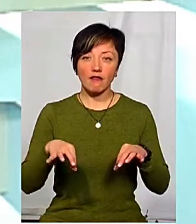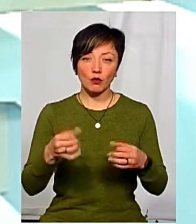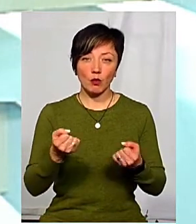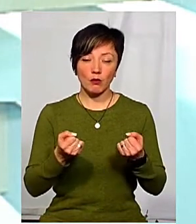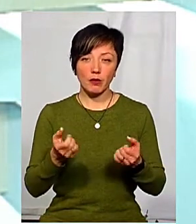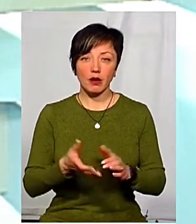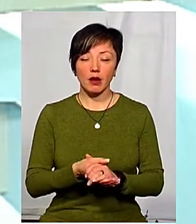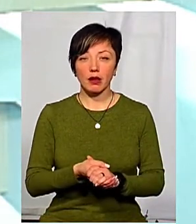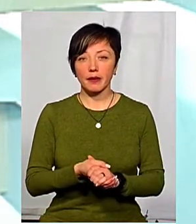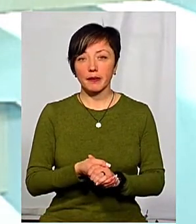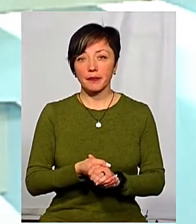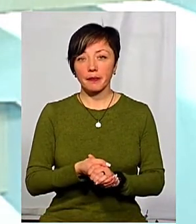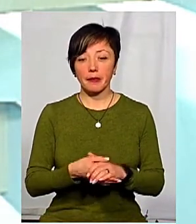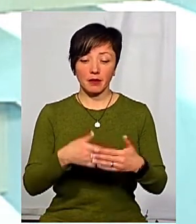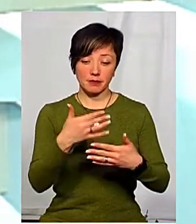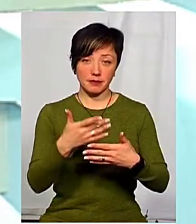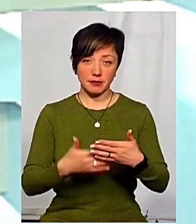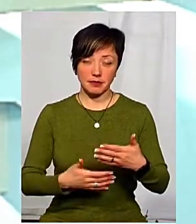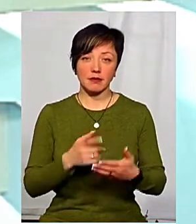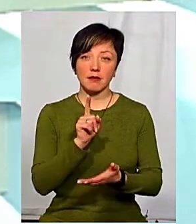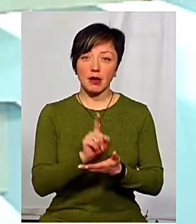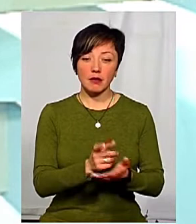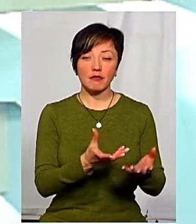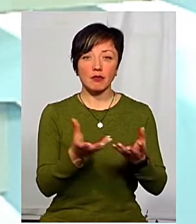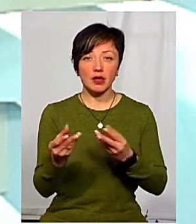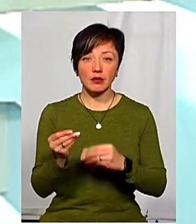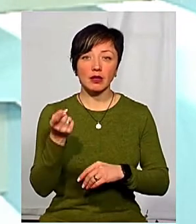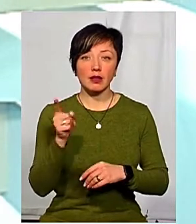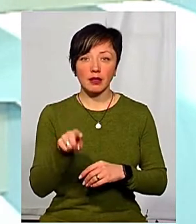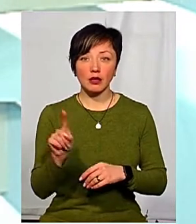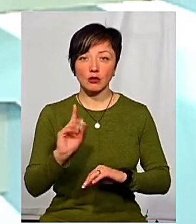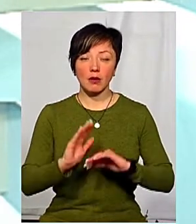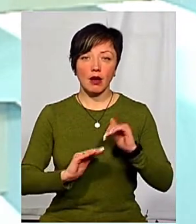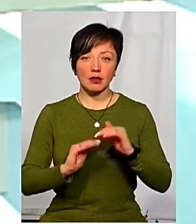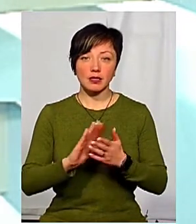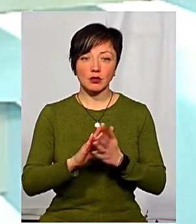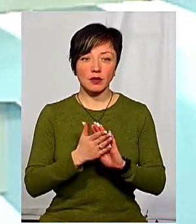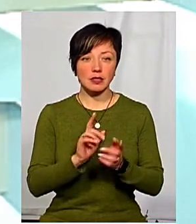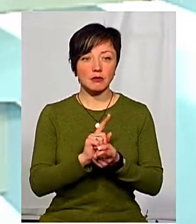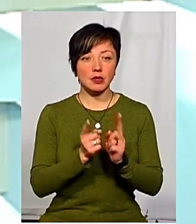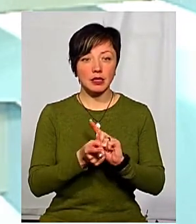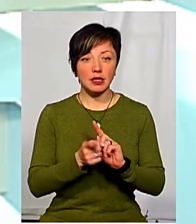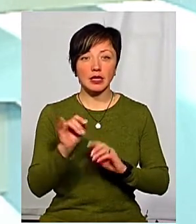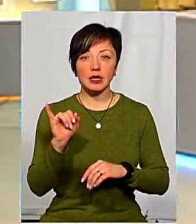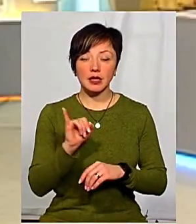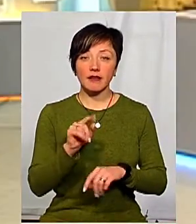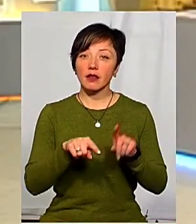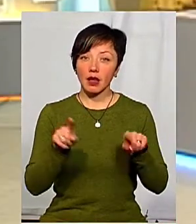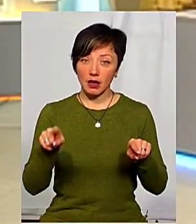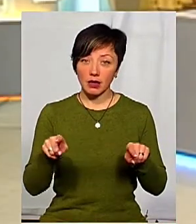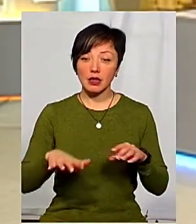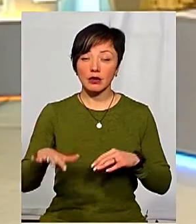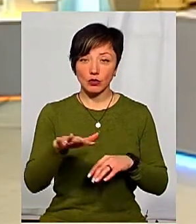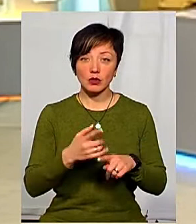автомобіль. І ці речі, звичайно, мали би вплинути на те, щоб кадрова ситуація змінилась. І в